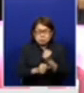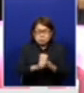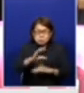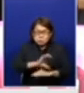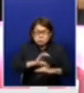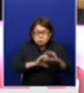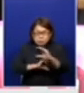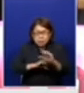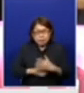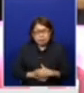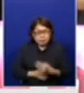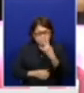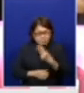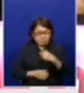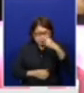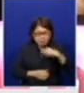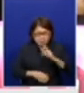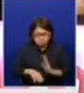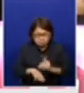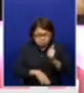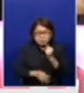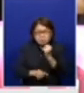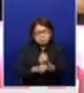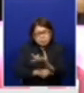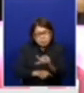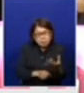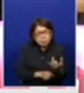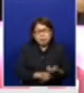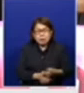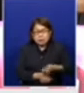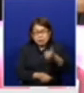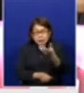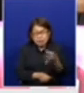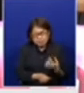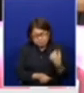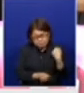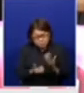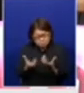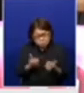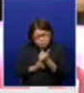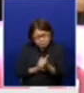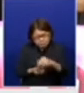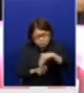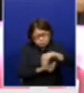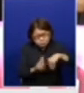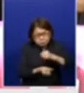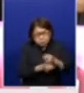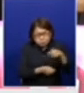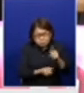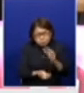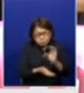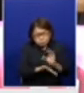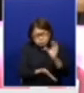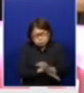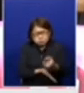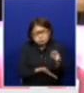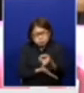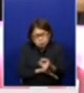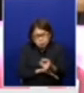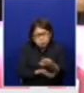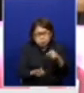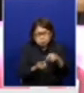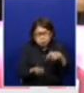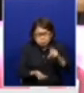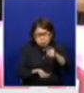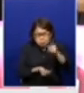พของประเทศไทยโดยแท้จริงของที่มีอยู่แล้วนำมาใช้ให้เกิดประโยชน์ลงทุนน้อยตรงประเด็นและเป้าหมายเกิดขึ้นจริงการสร้างเครือข่ายผู้